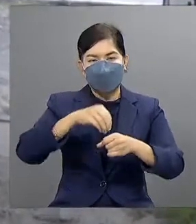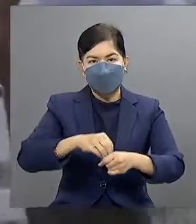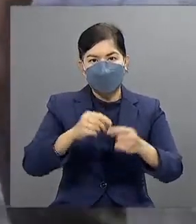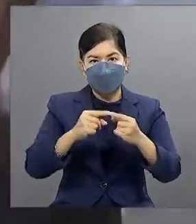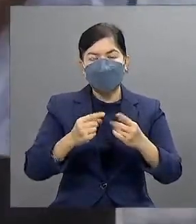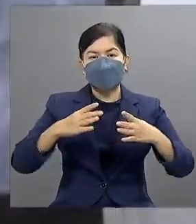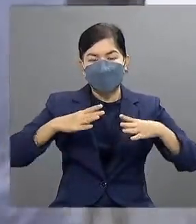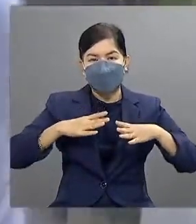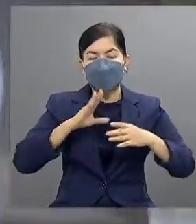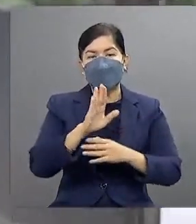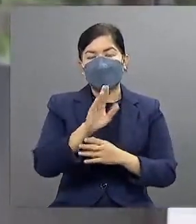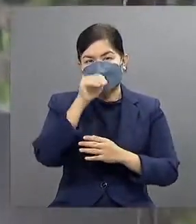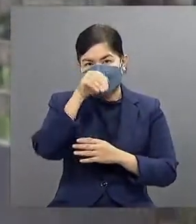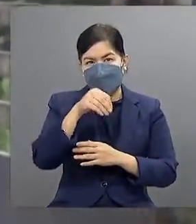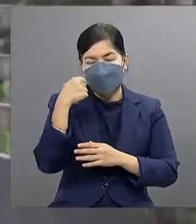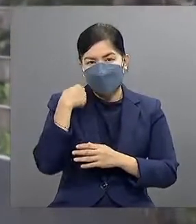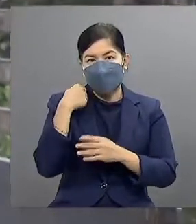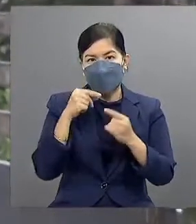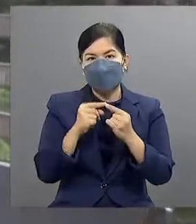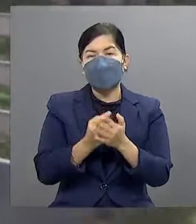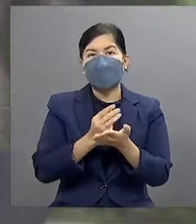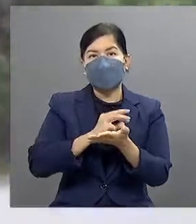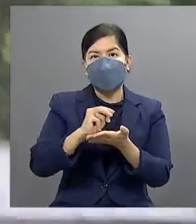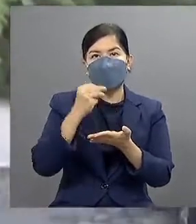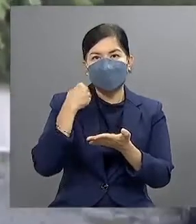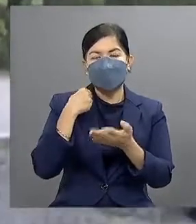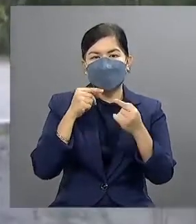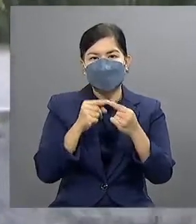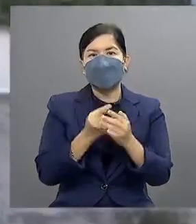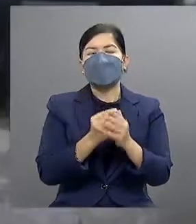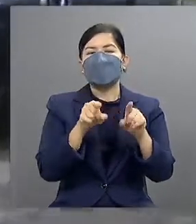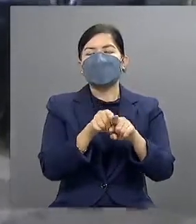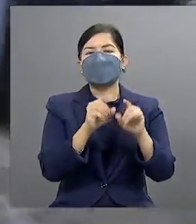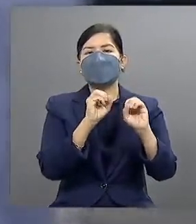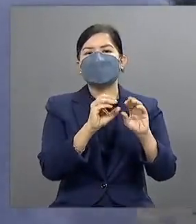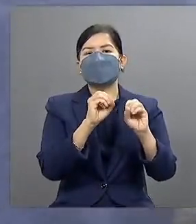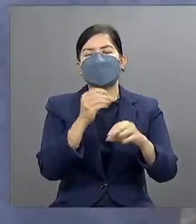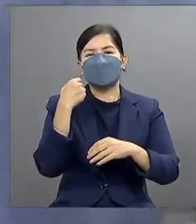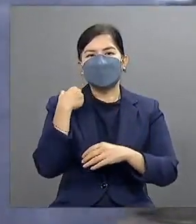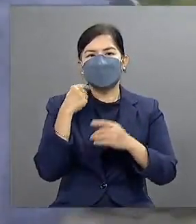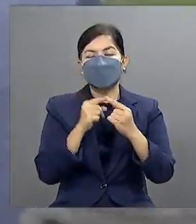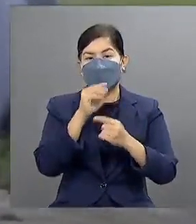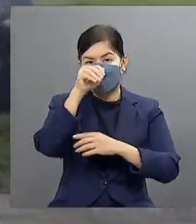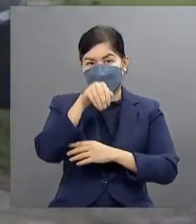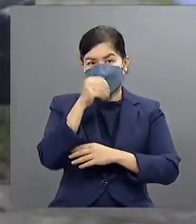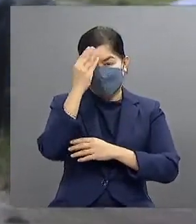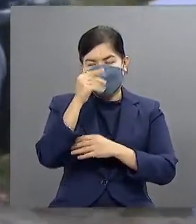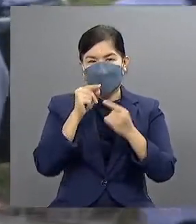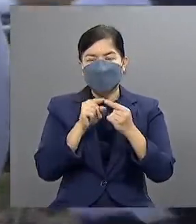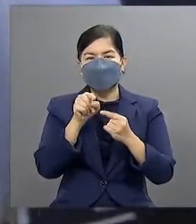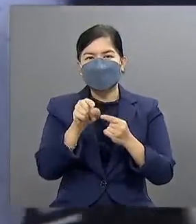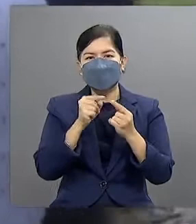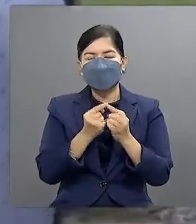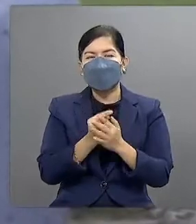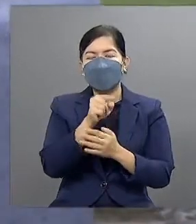านวิทยาเขตสุรินทร์เพื่อทำหน้าที่ครูสอนควานช้างเนื่องจากพังโยเป็นช้างที่น่ารักคุ้นชินกับคนประ